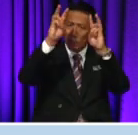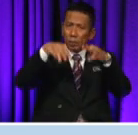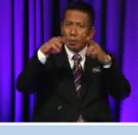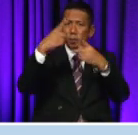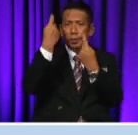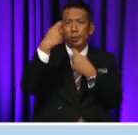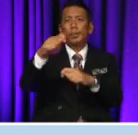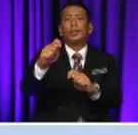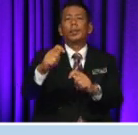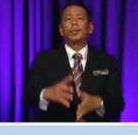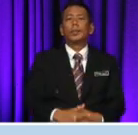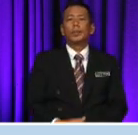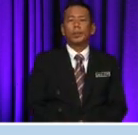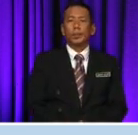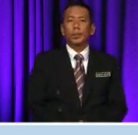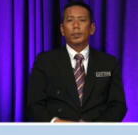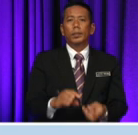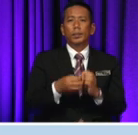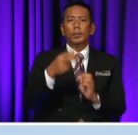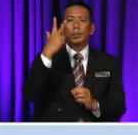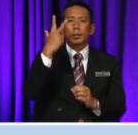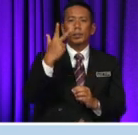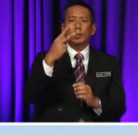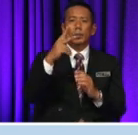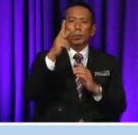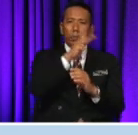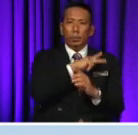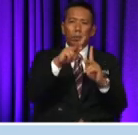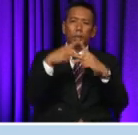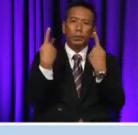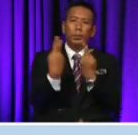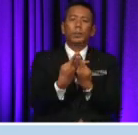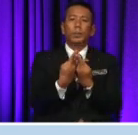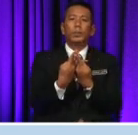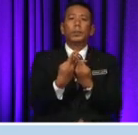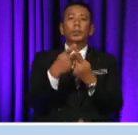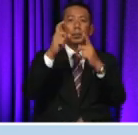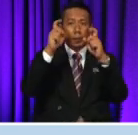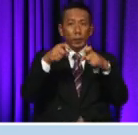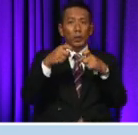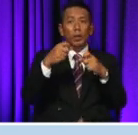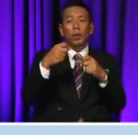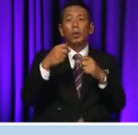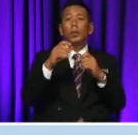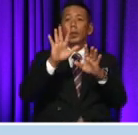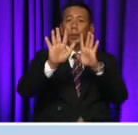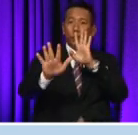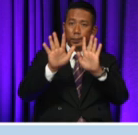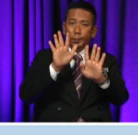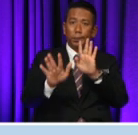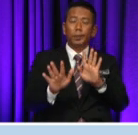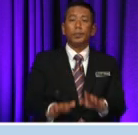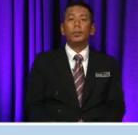dan Rasul baik yang ketiga seorang ketua keluarga mewujudkan persopanan antara ahli keluarga